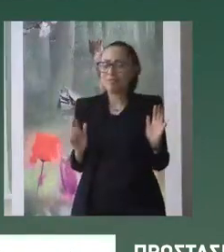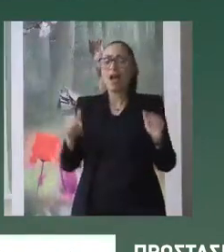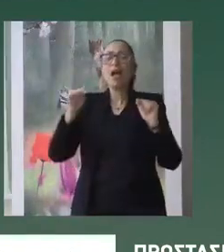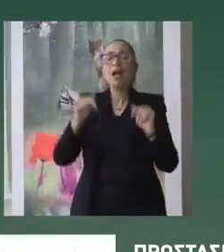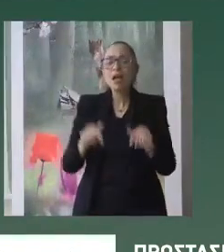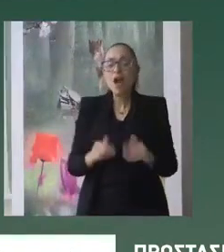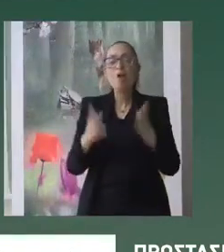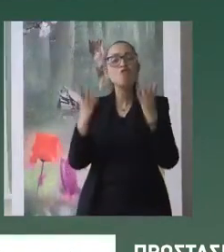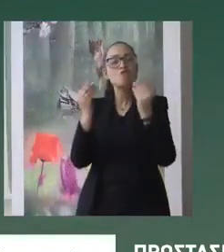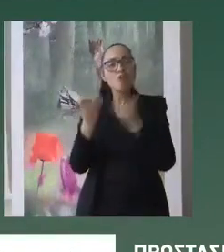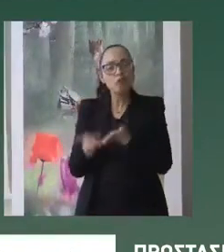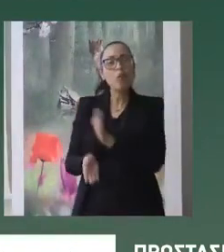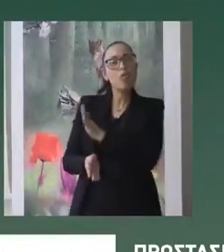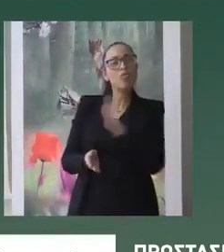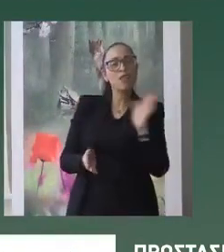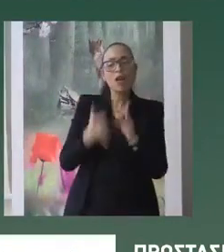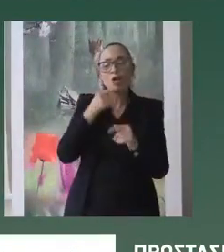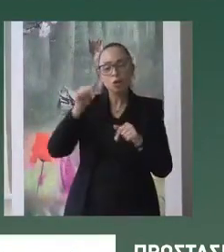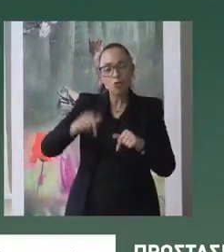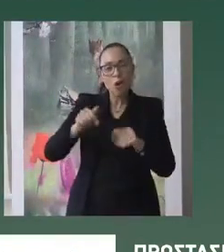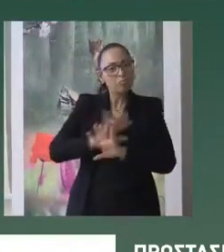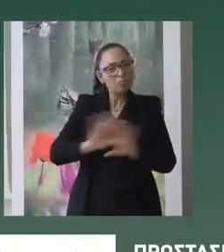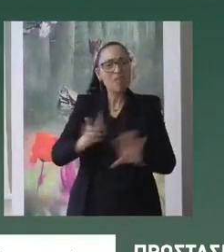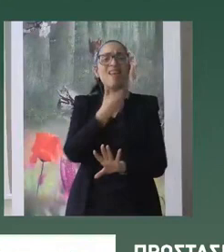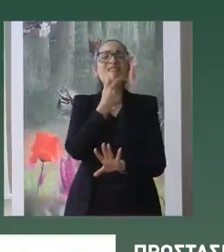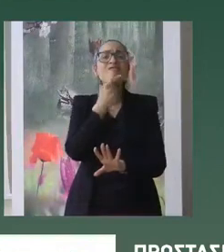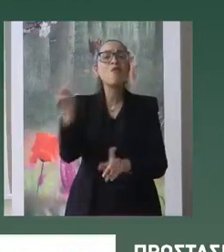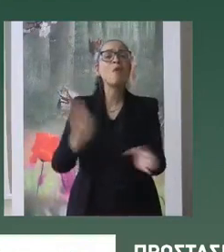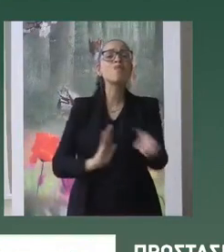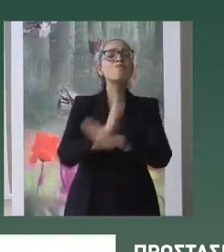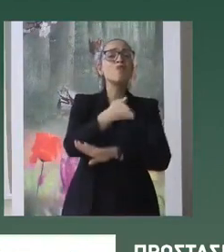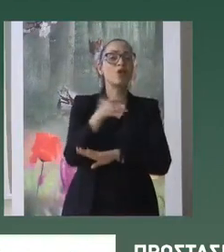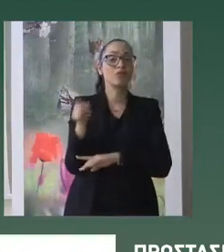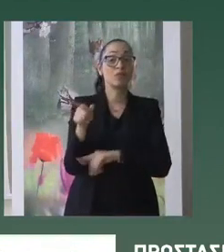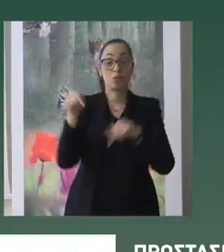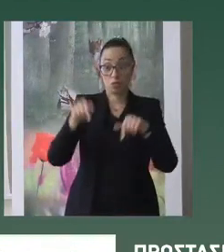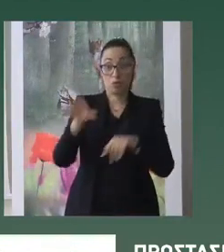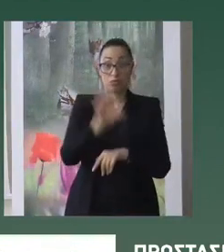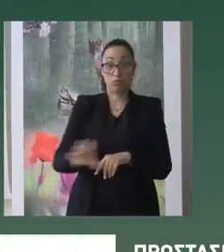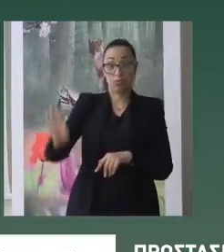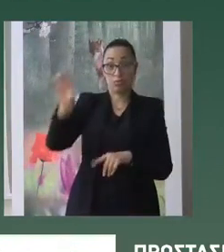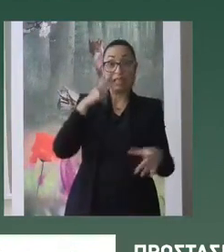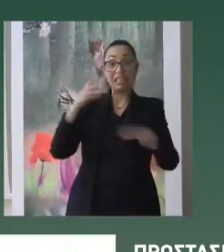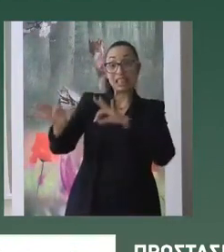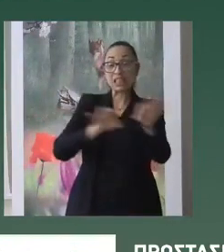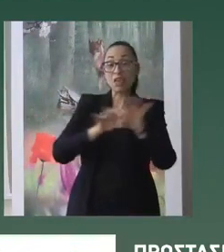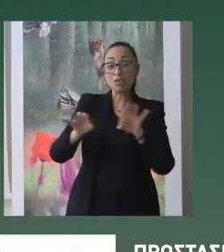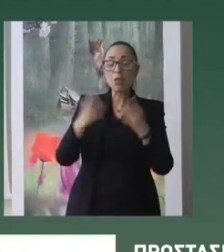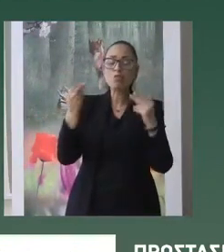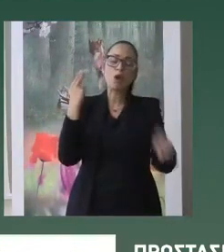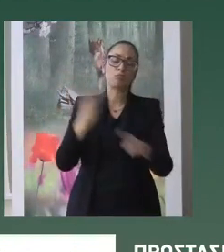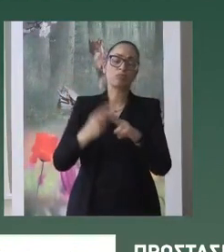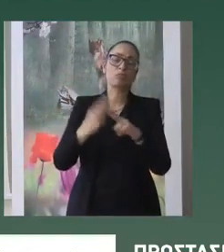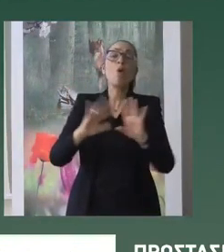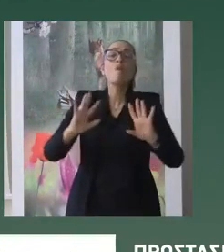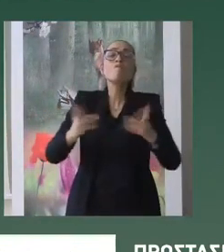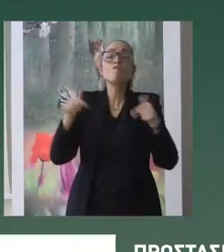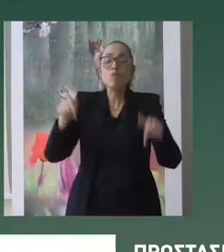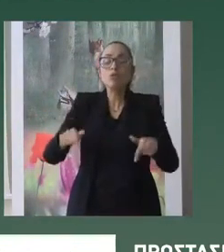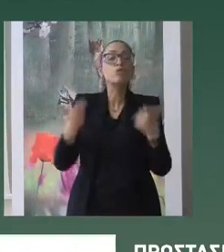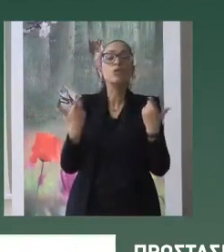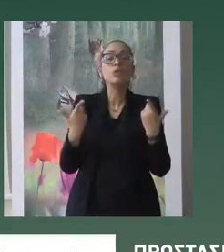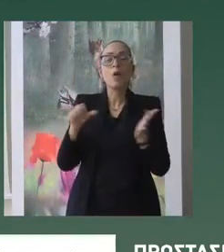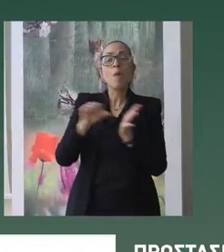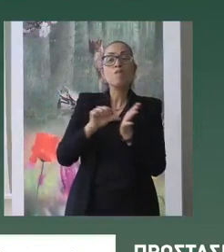κόσμο στα δυτικά, γιατί πια η πρόσβαση είναι εύκολη. Άρα λοιπόν ο χωροταξικός σχεδιασμός και ο οδικός σχεδιασμός παίζει πολύ μεγάλη σημασία για το πώς η πόλη